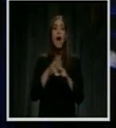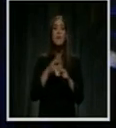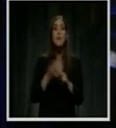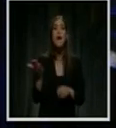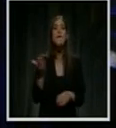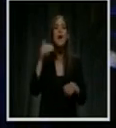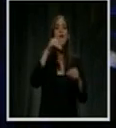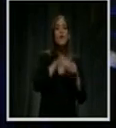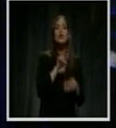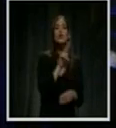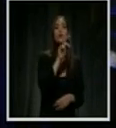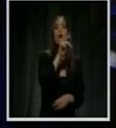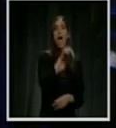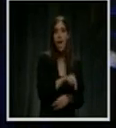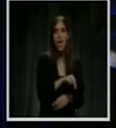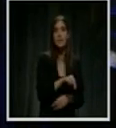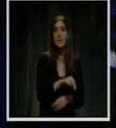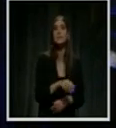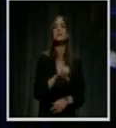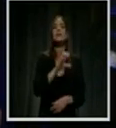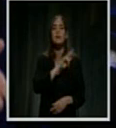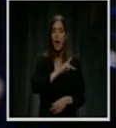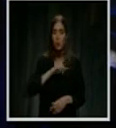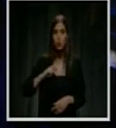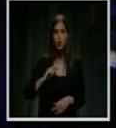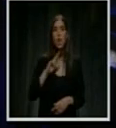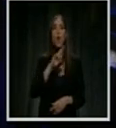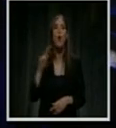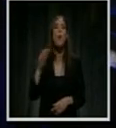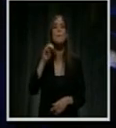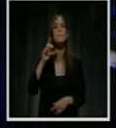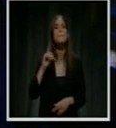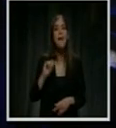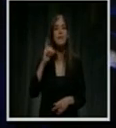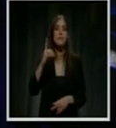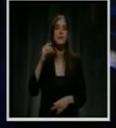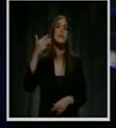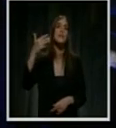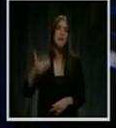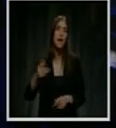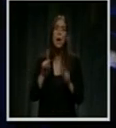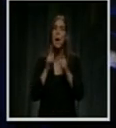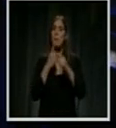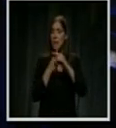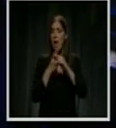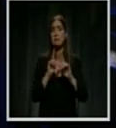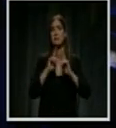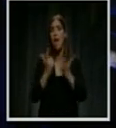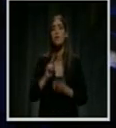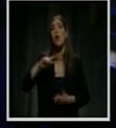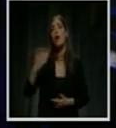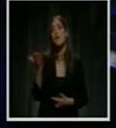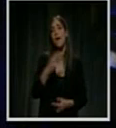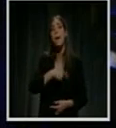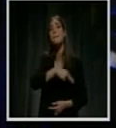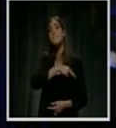Nations Security Council il-Med-9 li organizzajna ġewwa pajjiżna kif ukoll il-laqgħat ta' sigurtà li saru ġewwa pajjiżna propju għaliex pajjiżna